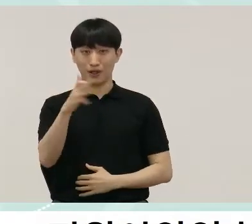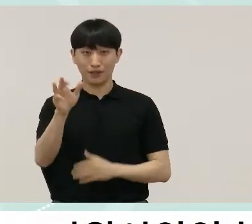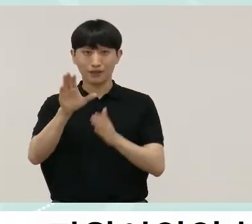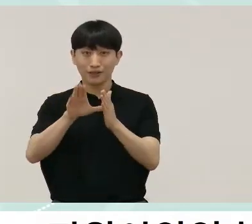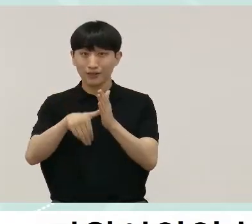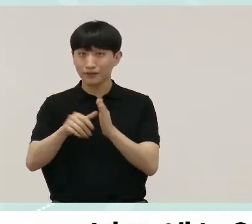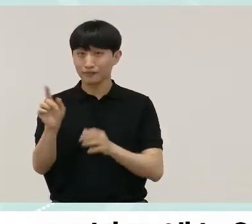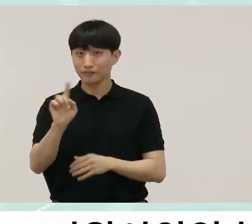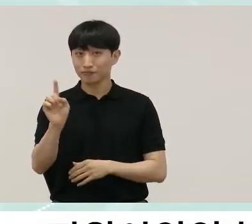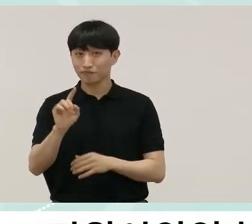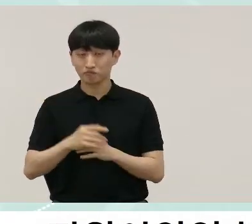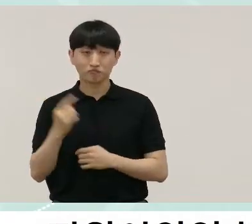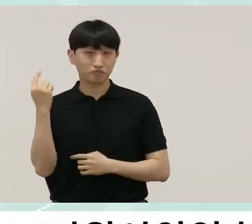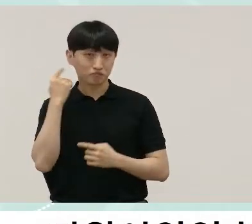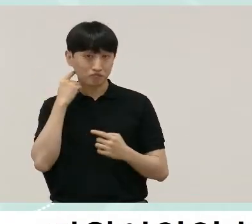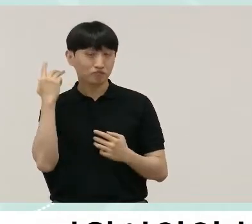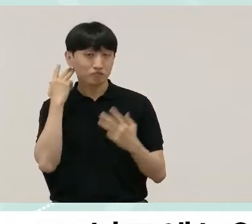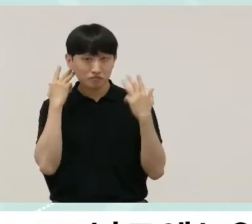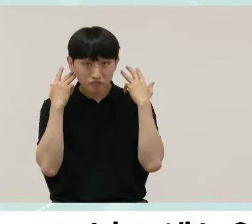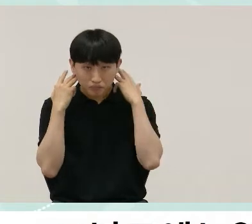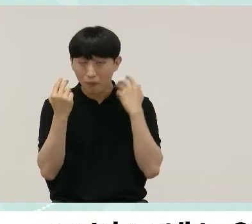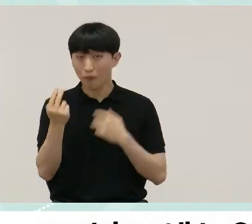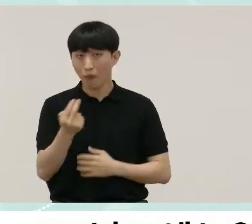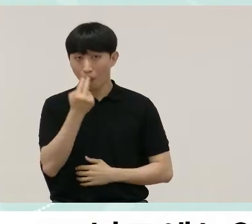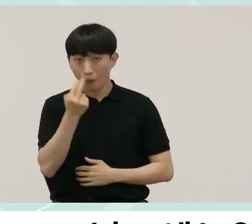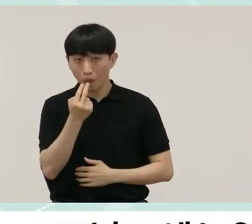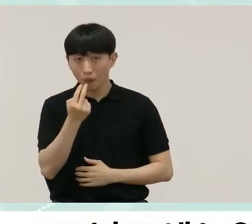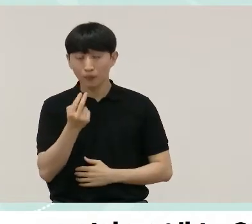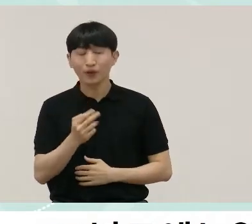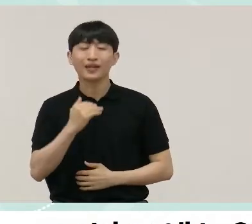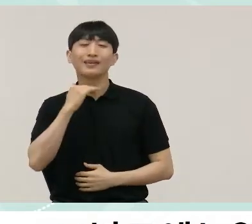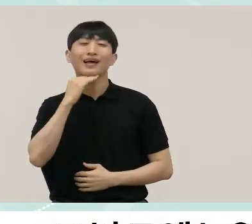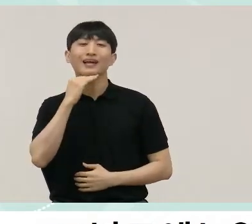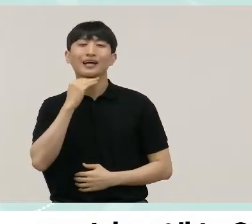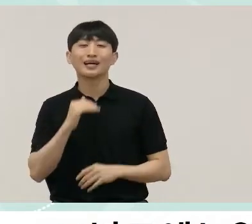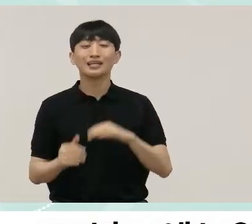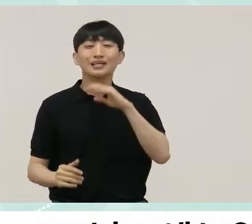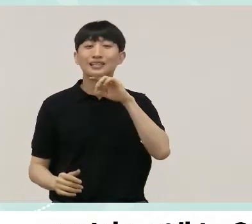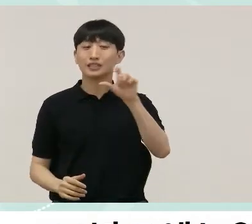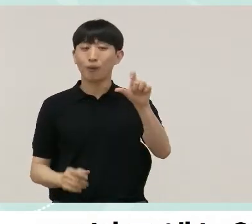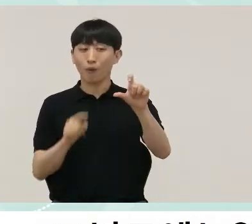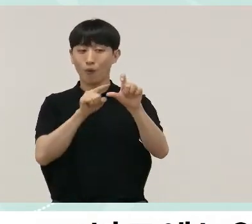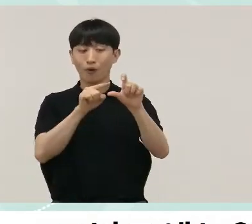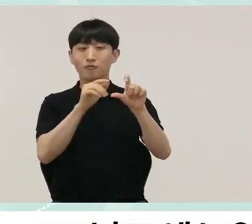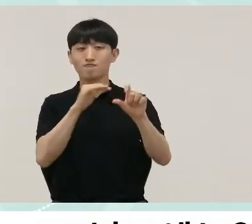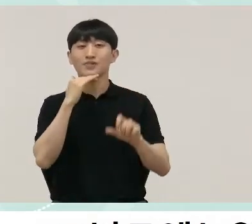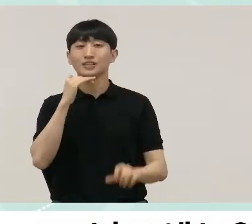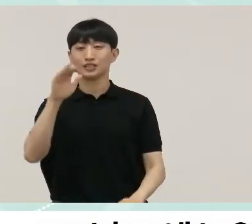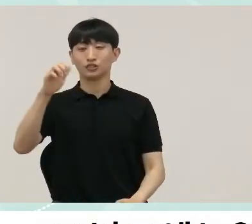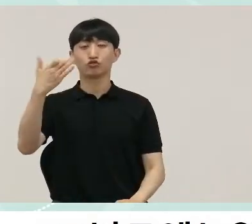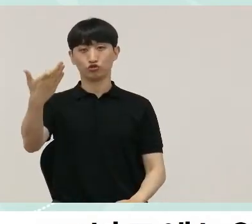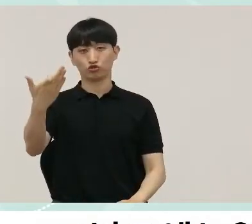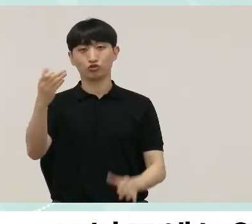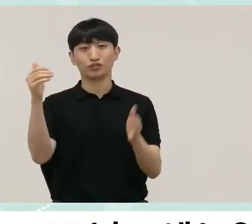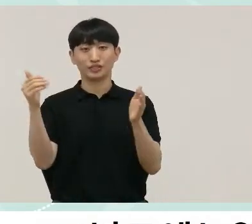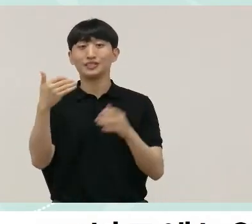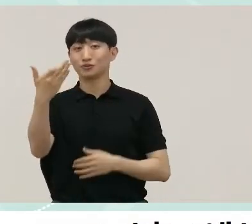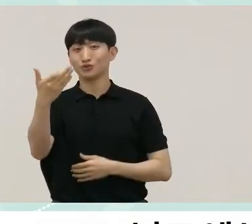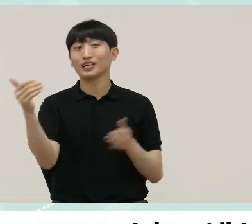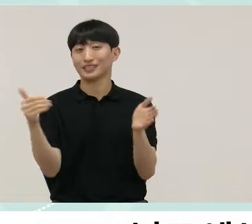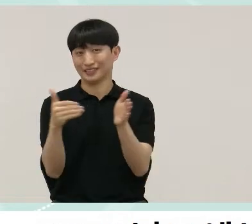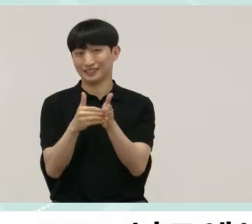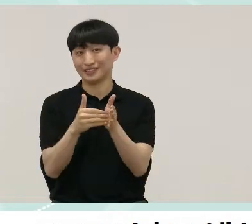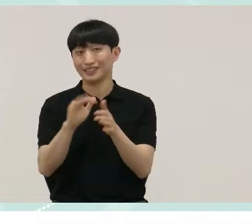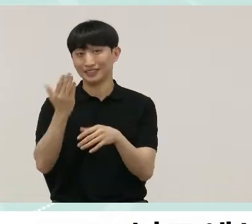2018년도에는 양측 인공화호 보험의 나이가 15세에서 19세까지 연장이 되었습니다.